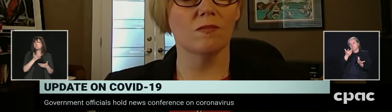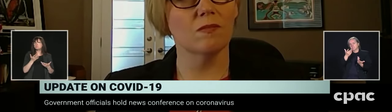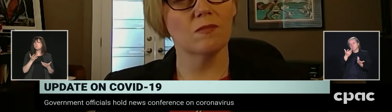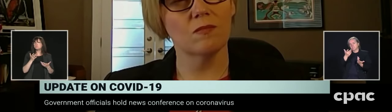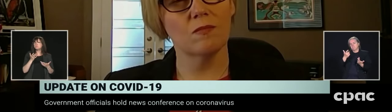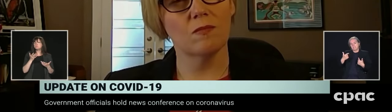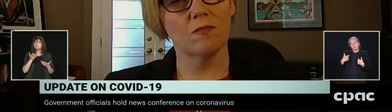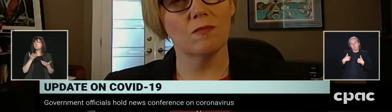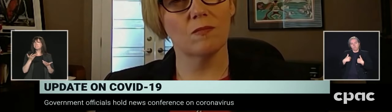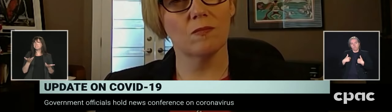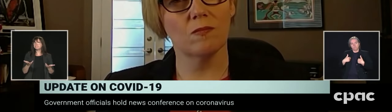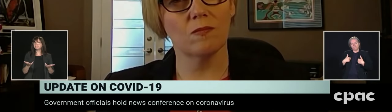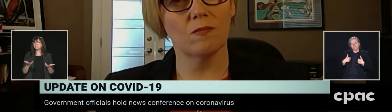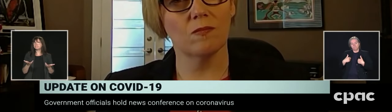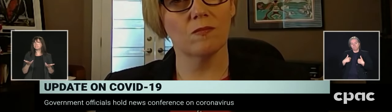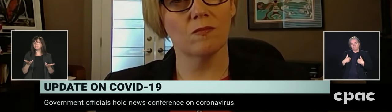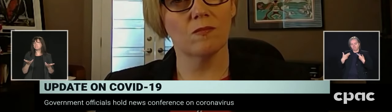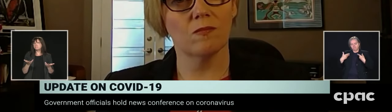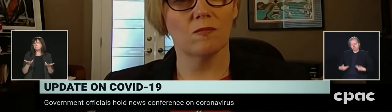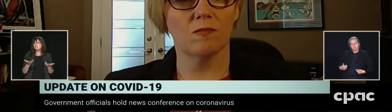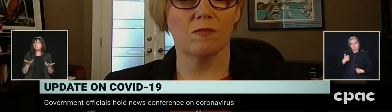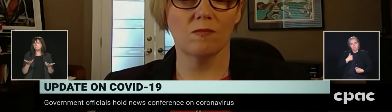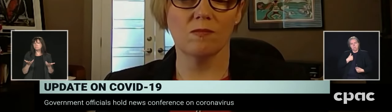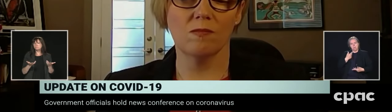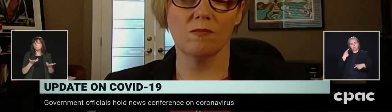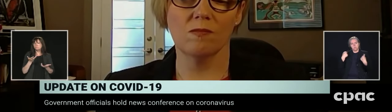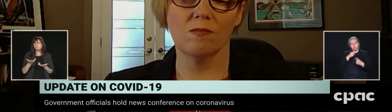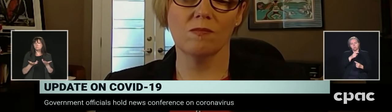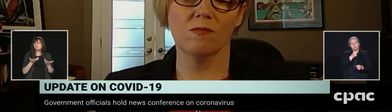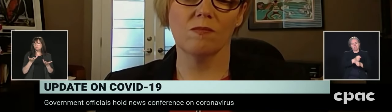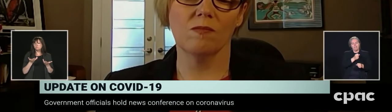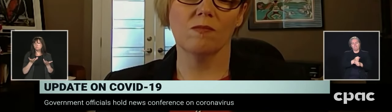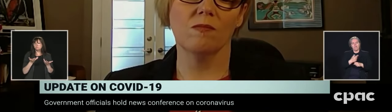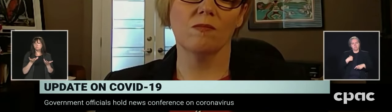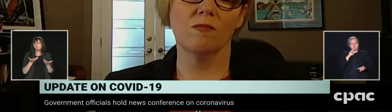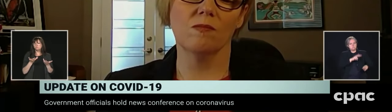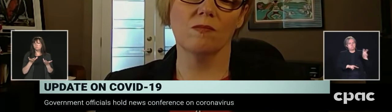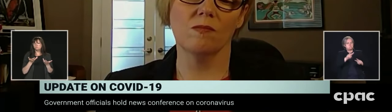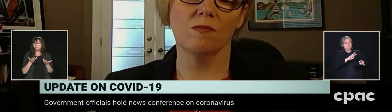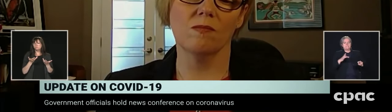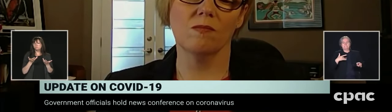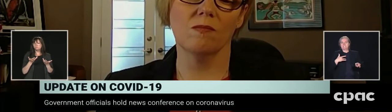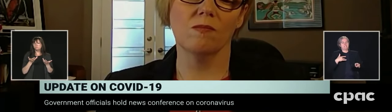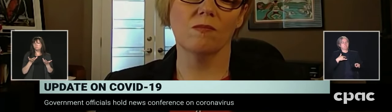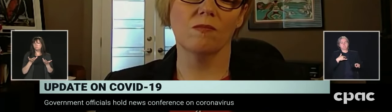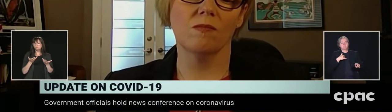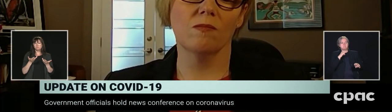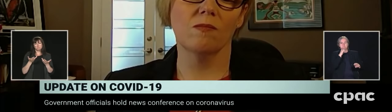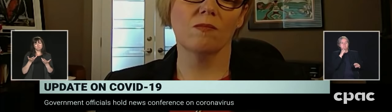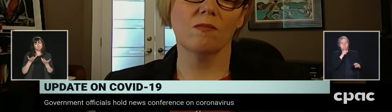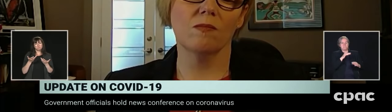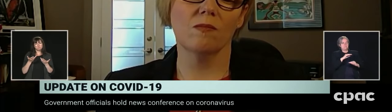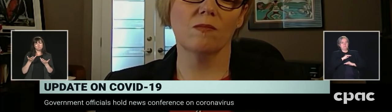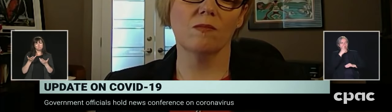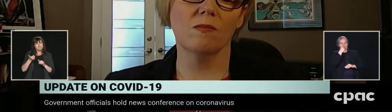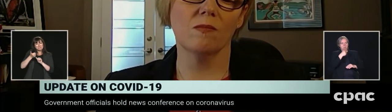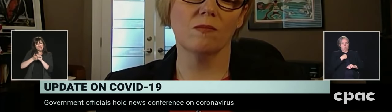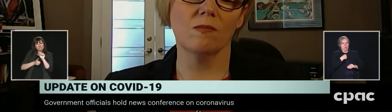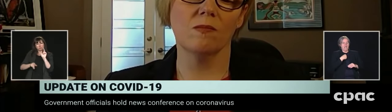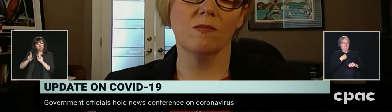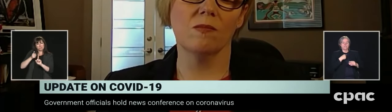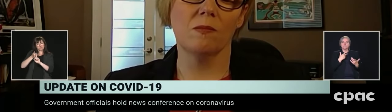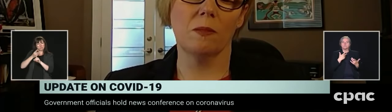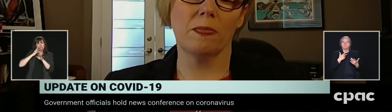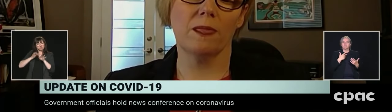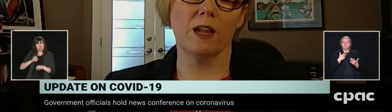qu'un retour au travail est dangereux pour sa santé est suffisant pour réclamer ou continuer de réclamer la